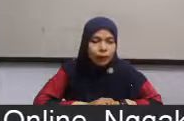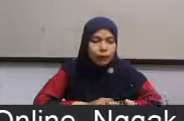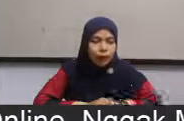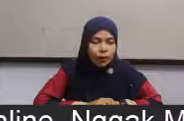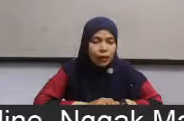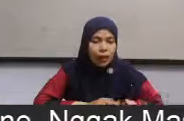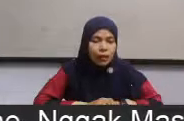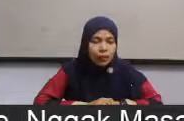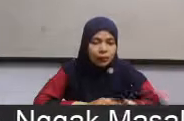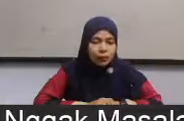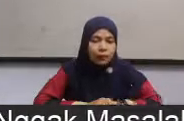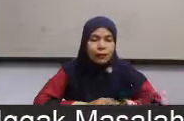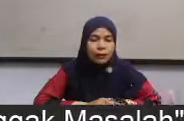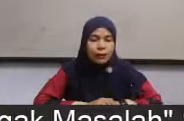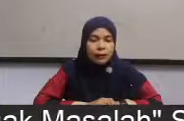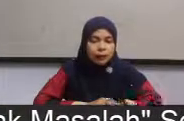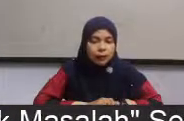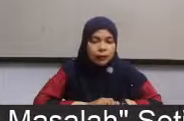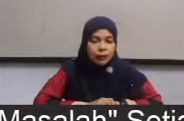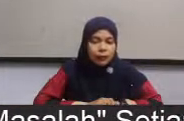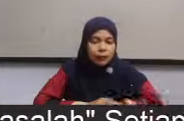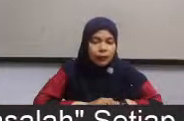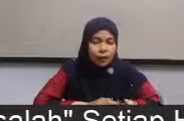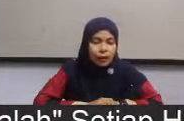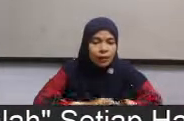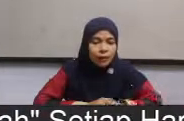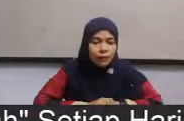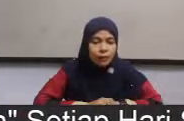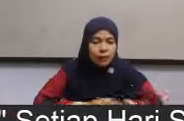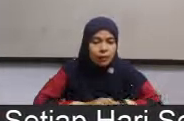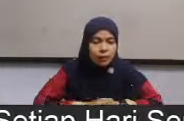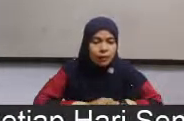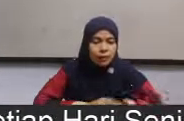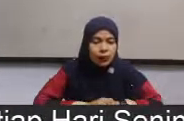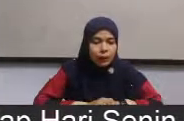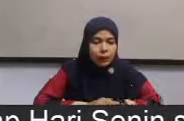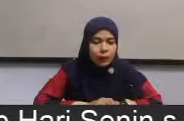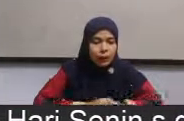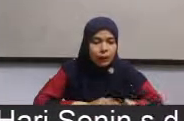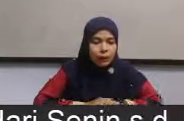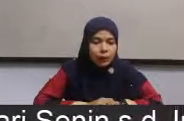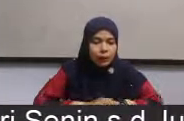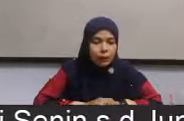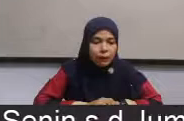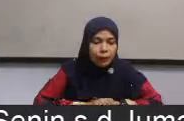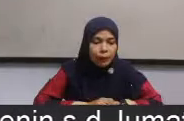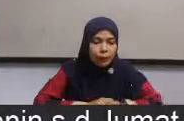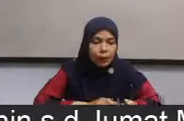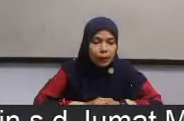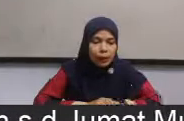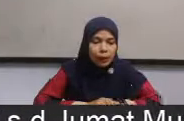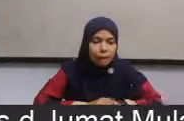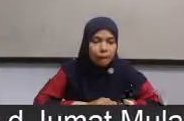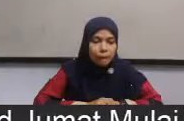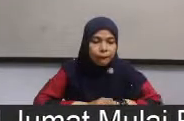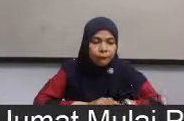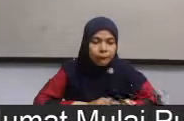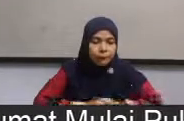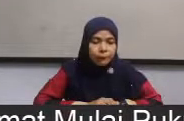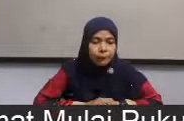Taufik Hidayat Hai Taufik Hidayat absensinya pakai nama lengkap yang enggak nama panggilan